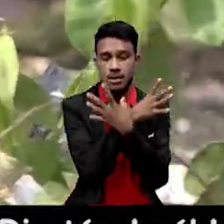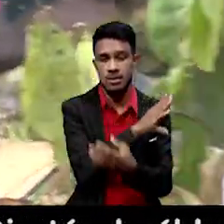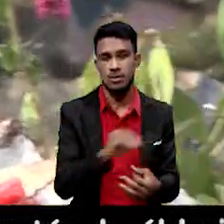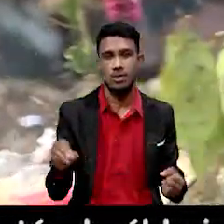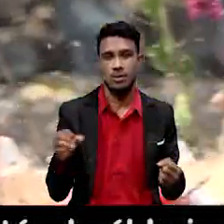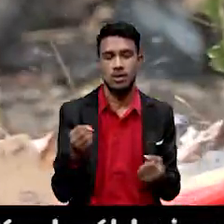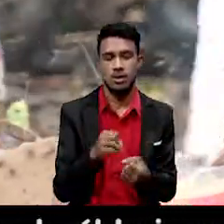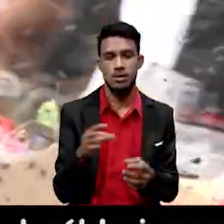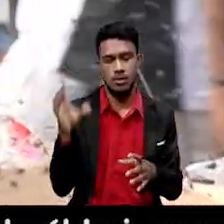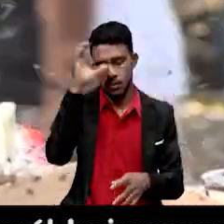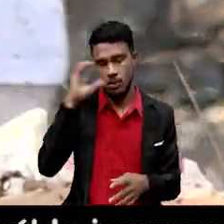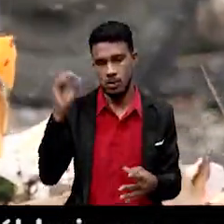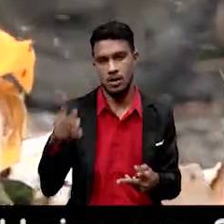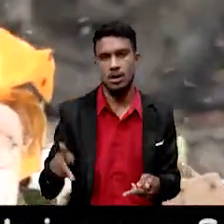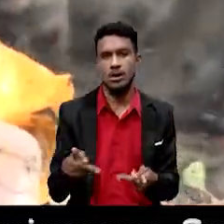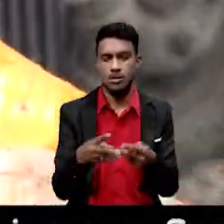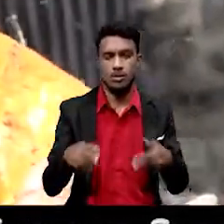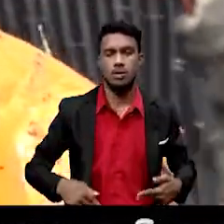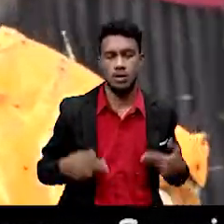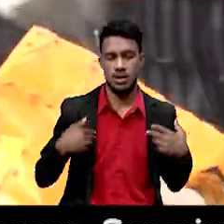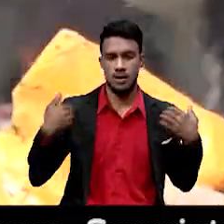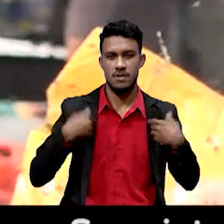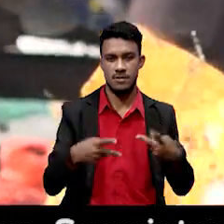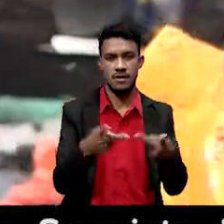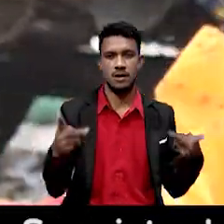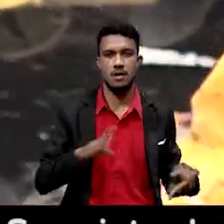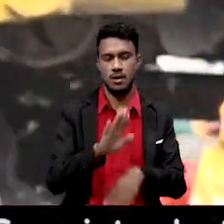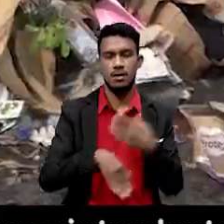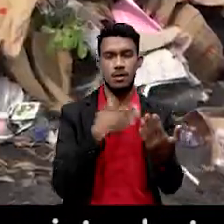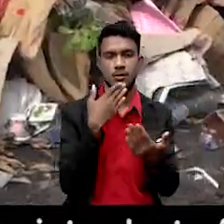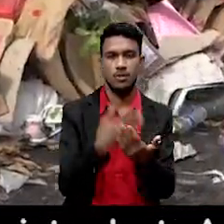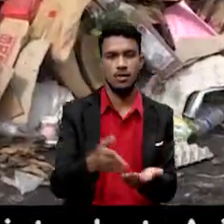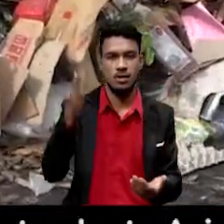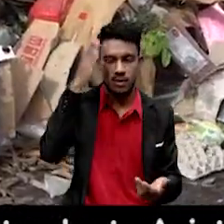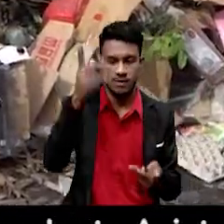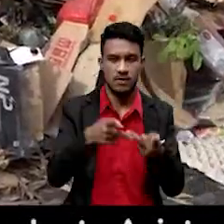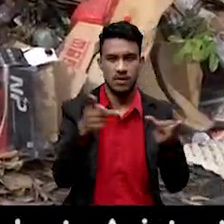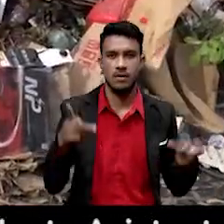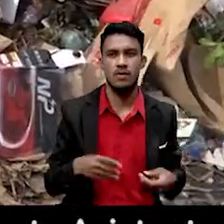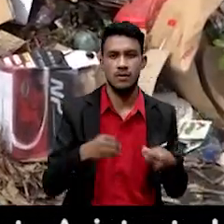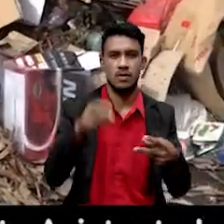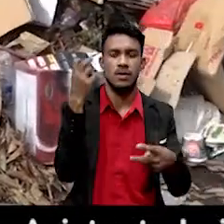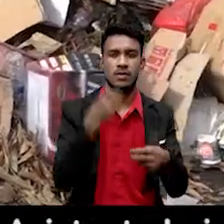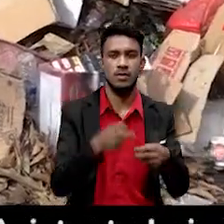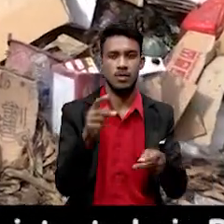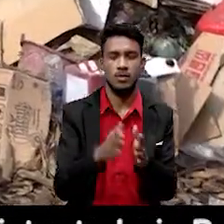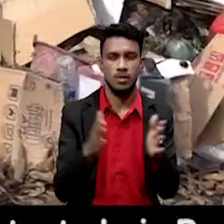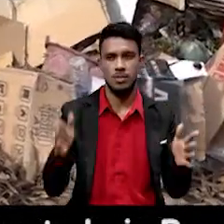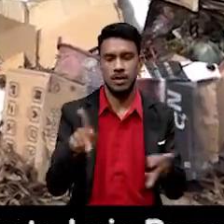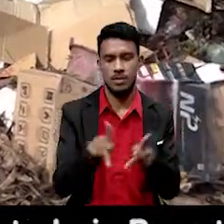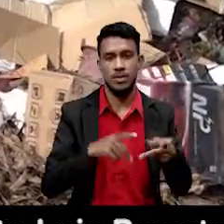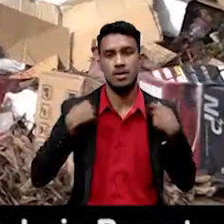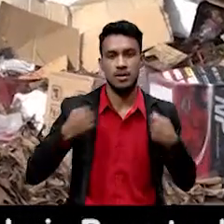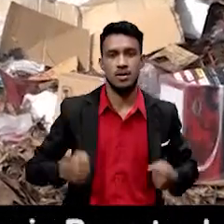hodi buka moris ia fating ne. Maske ema hotu hatene, fating ne fo impactu bot ba emania Saudi.